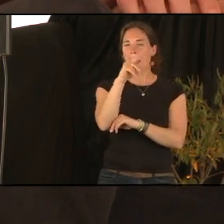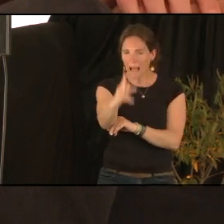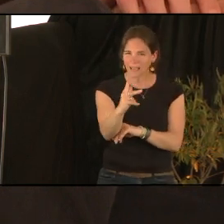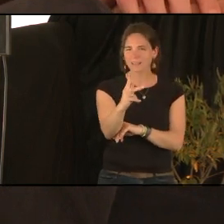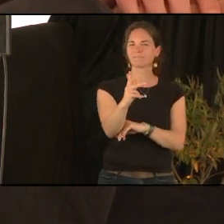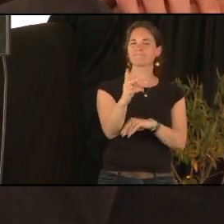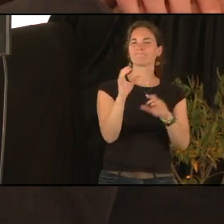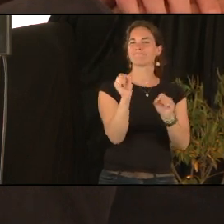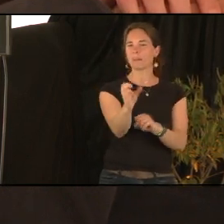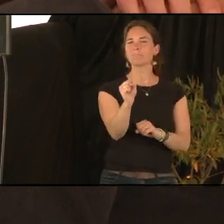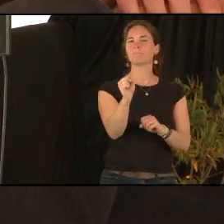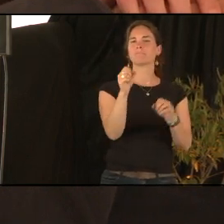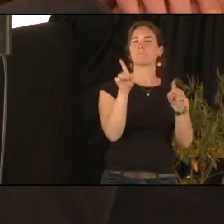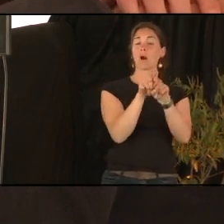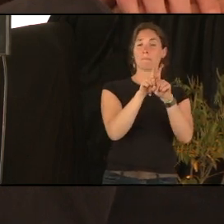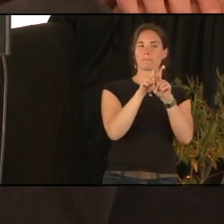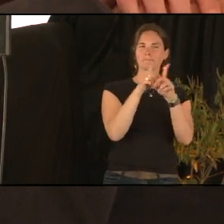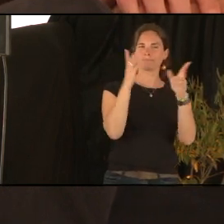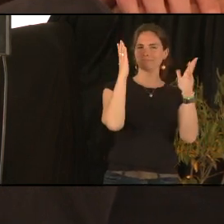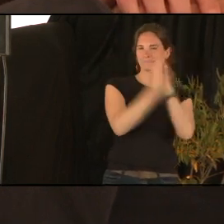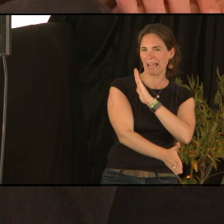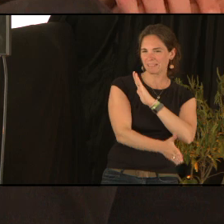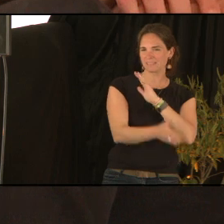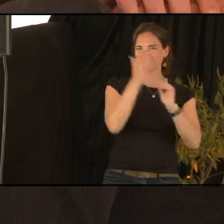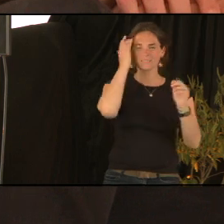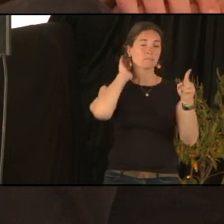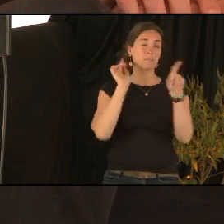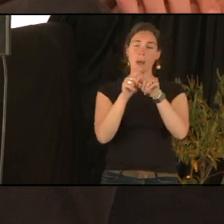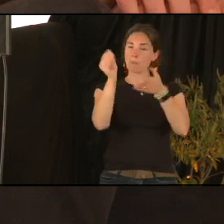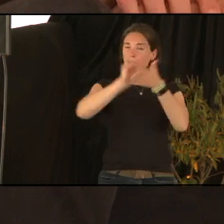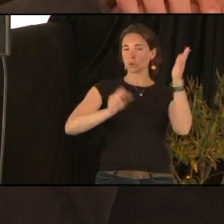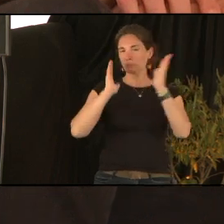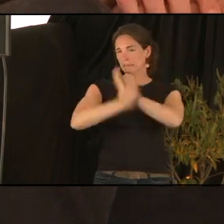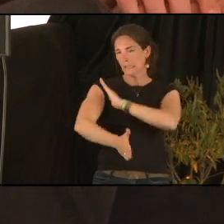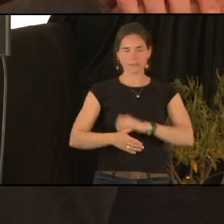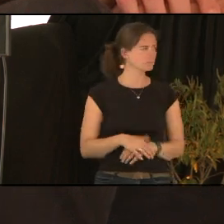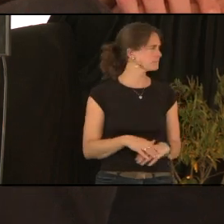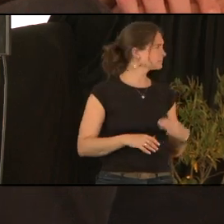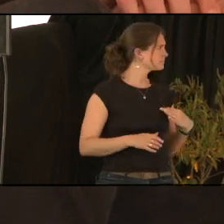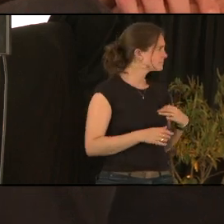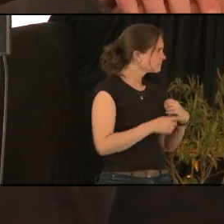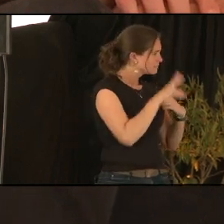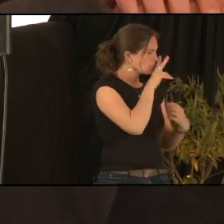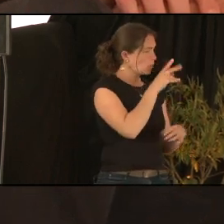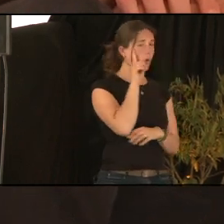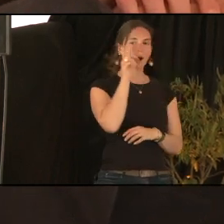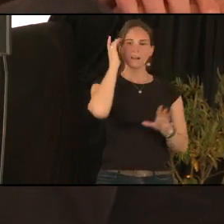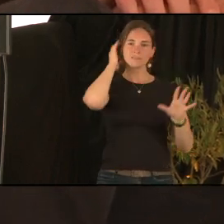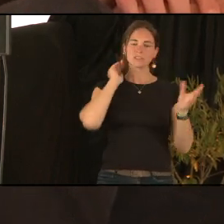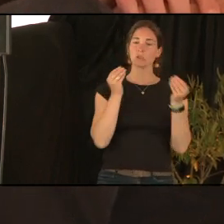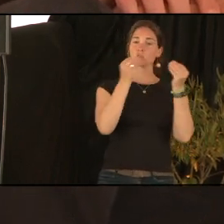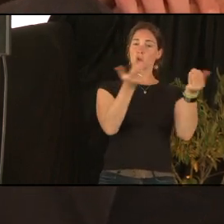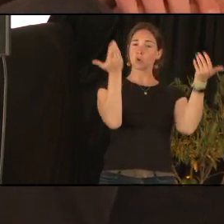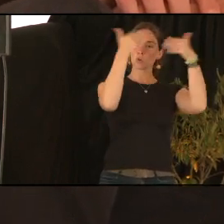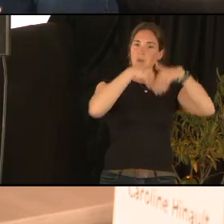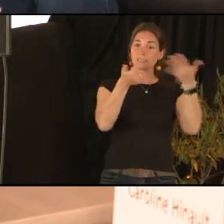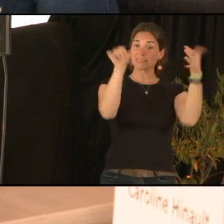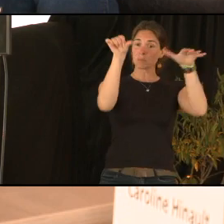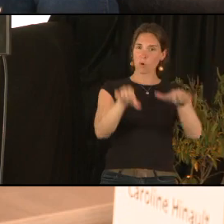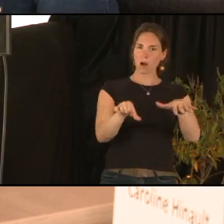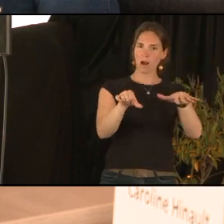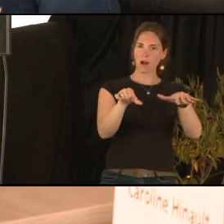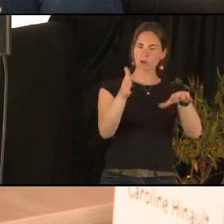l'image de l'écriture, je l'espère, assez tranchante et acérée. Ce qui est drôle, c'est que vous les plongez dans 6 mois de nuit, et le titre, il est